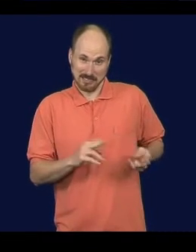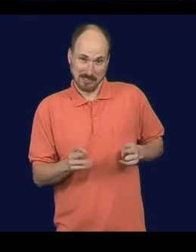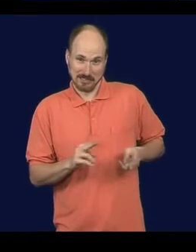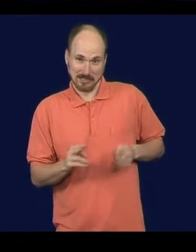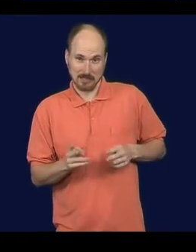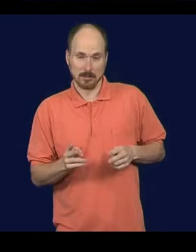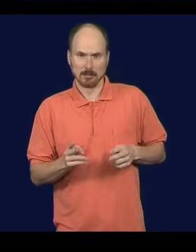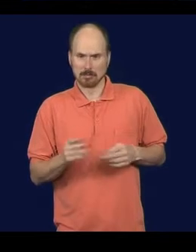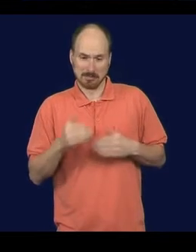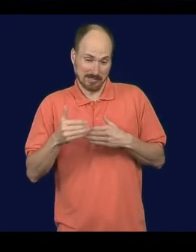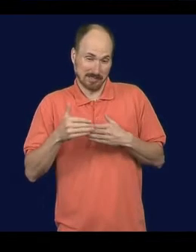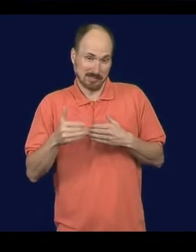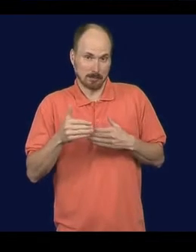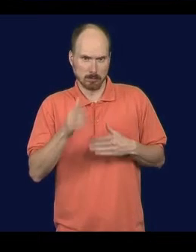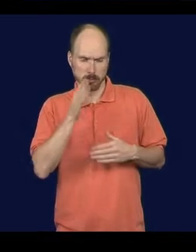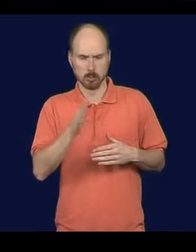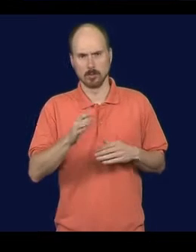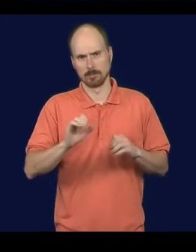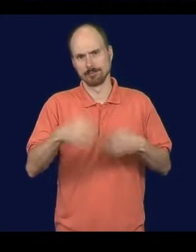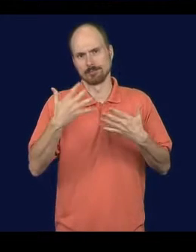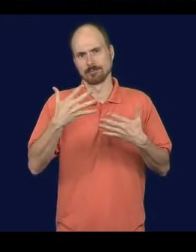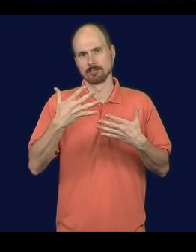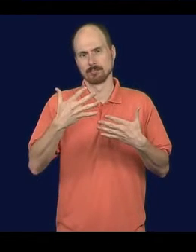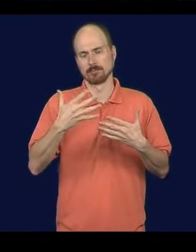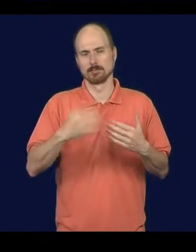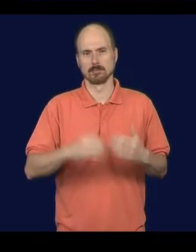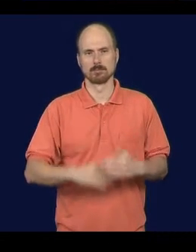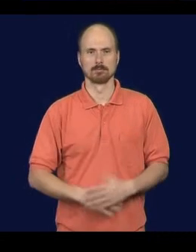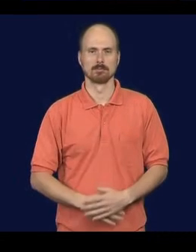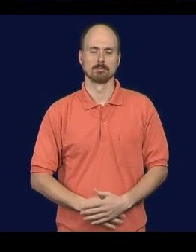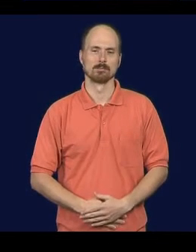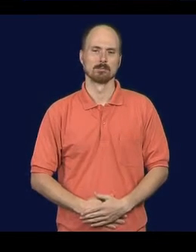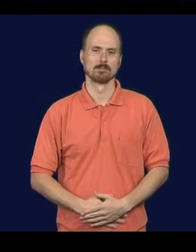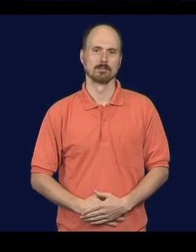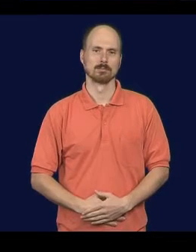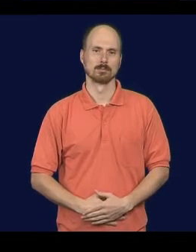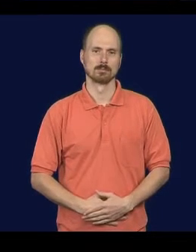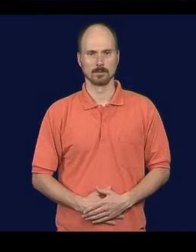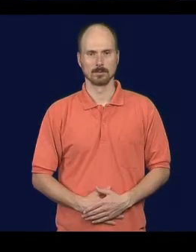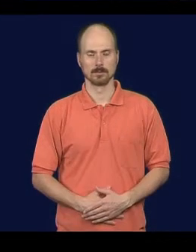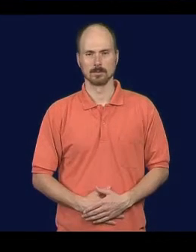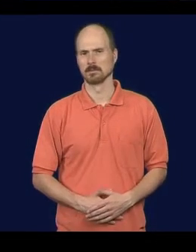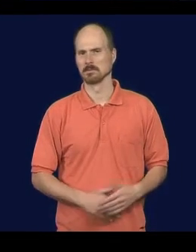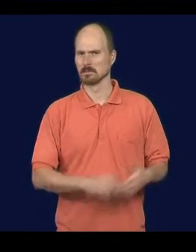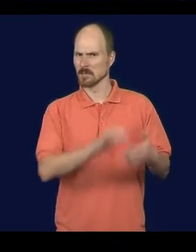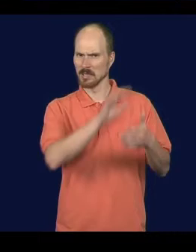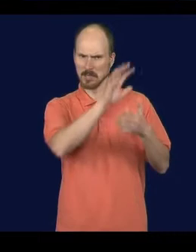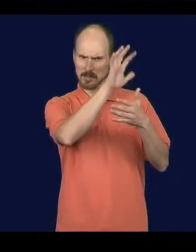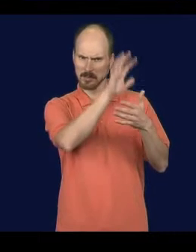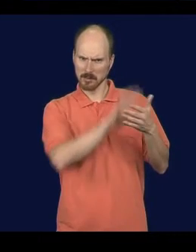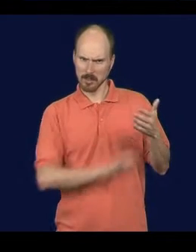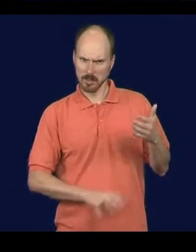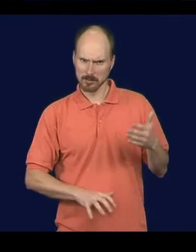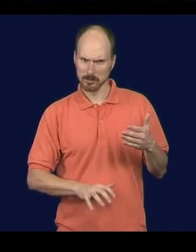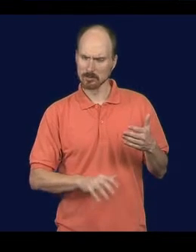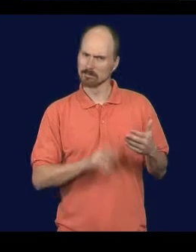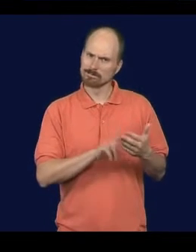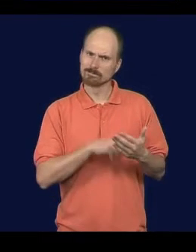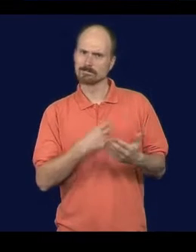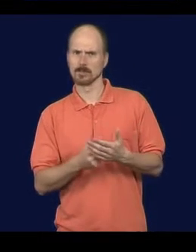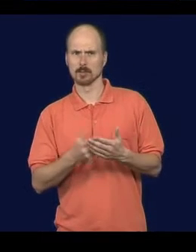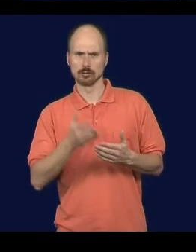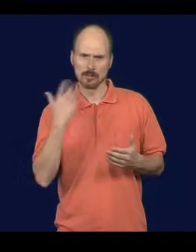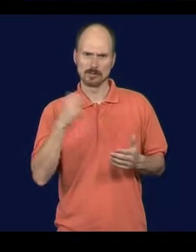Tak já děkuju za zajímavou prezentaci systému ForVision a dávám prostor vám, jestli máte někdo nějakou